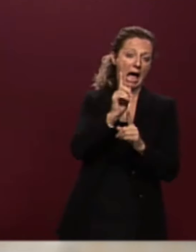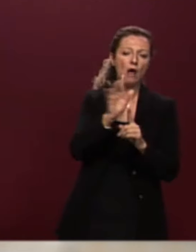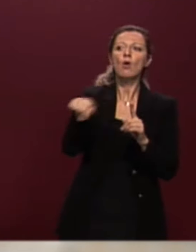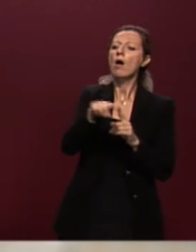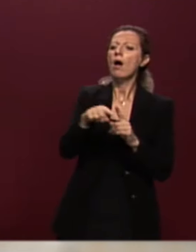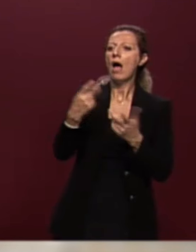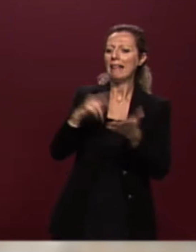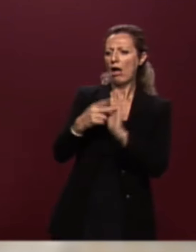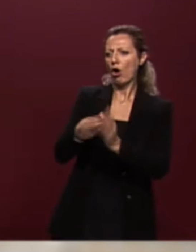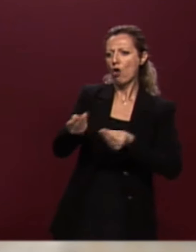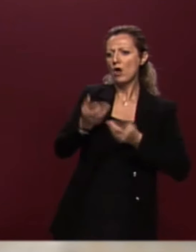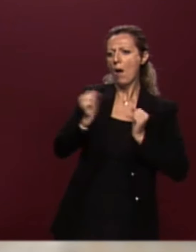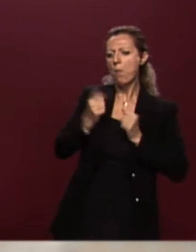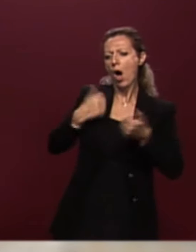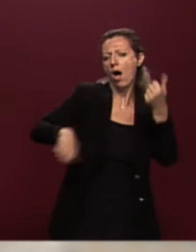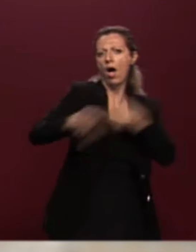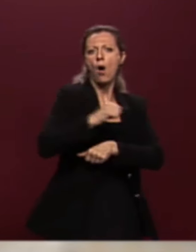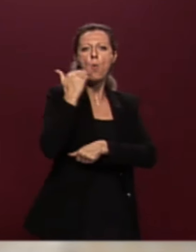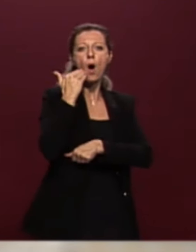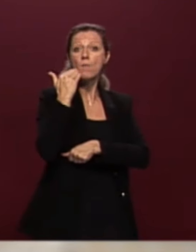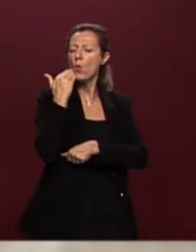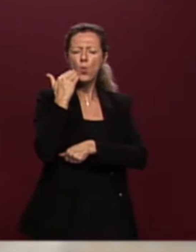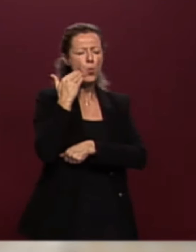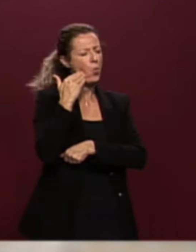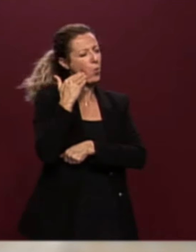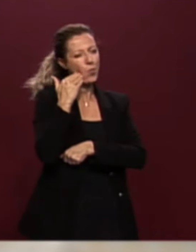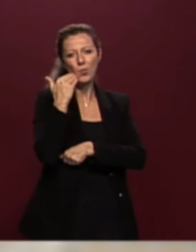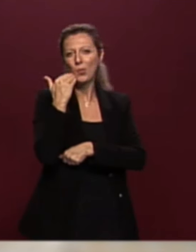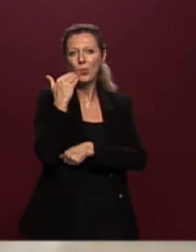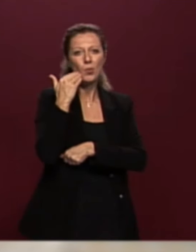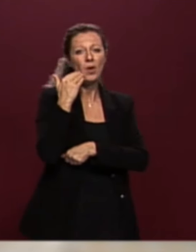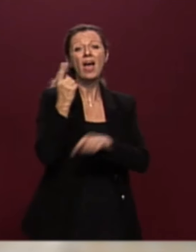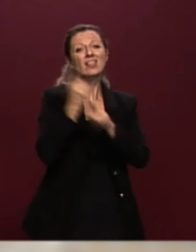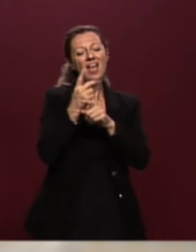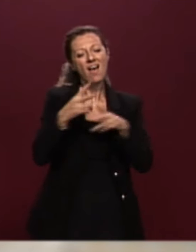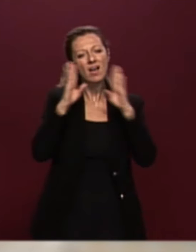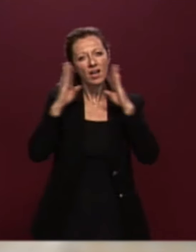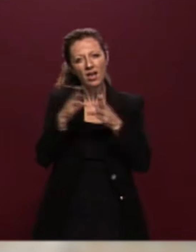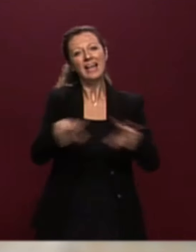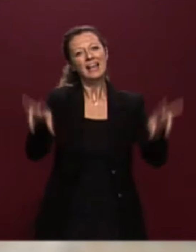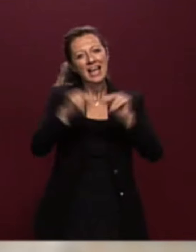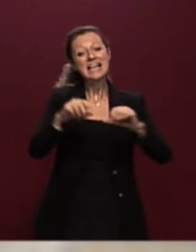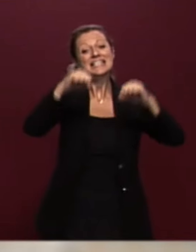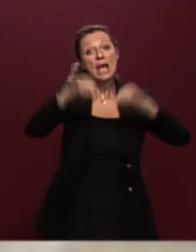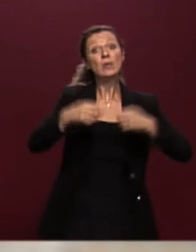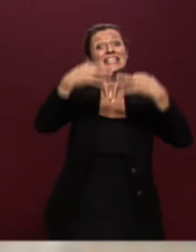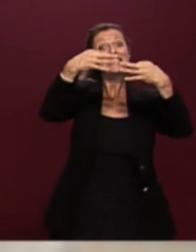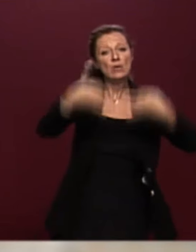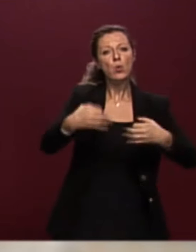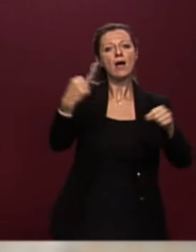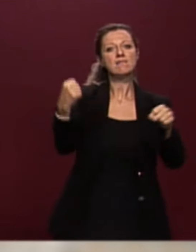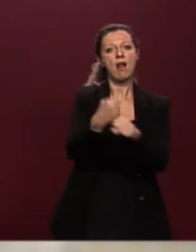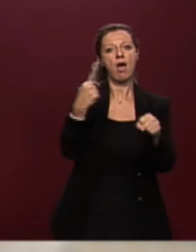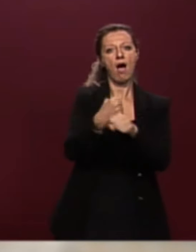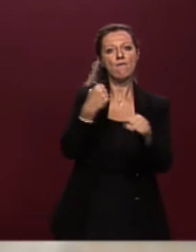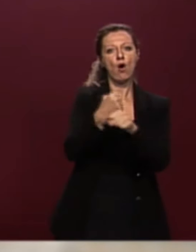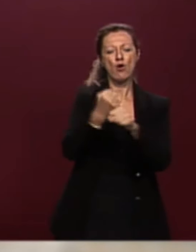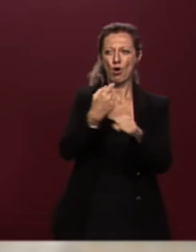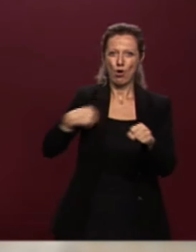possano completamente sostituire l'uomo. La rinnovata attenzione verso la salute e la sicurezza sul lavoro a